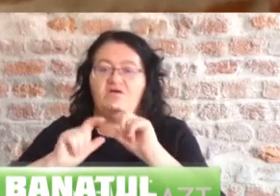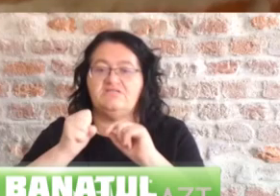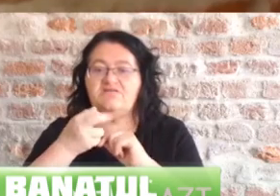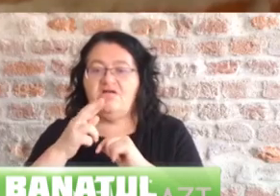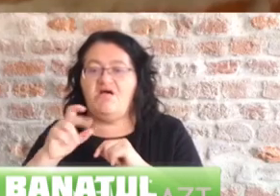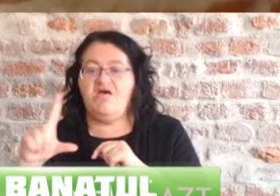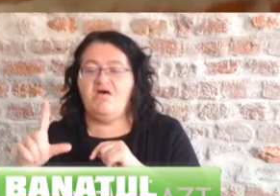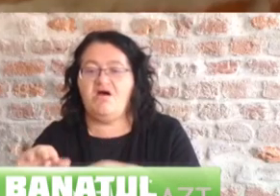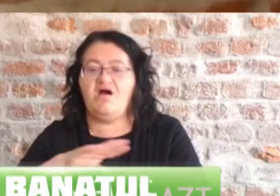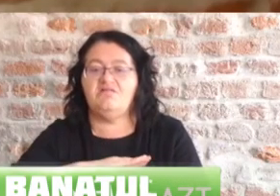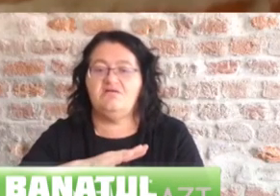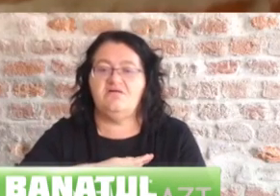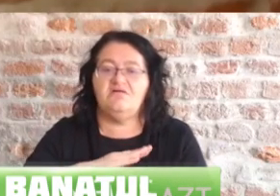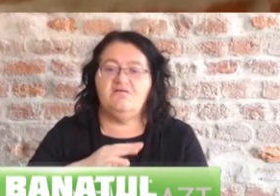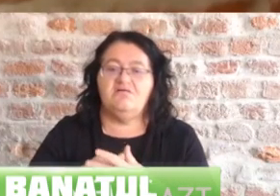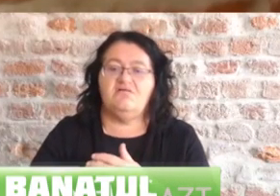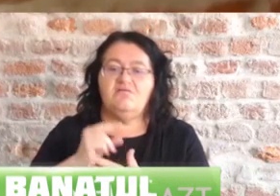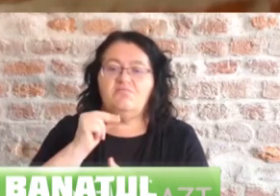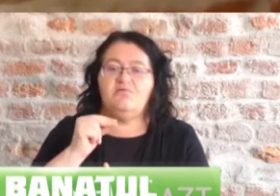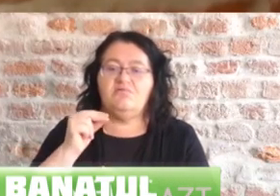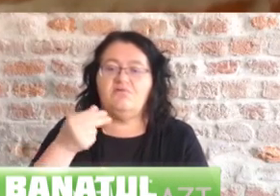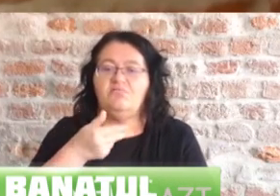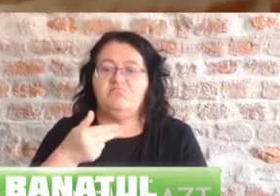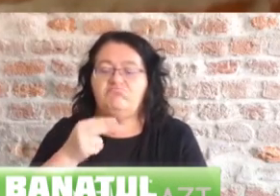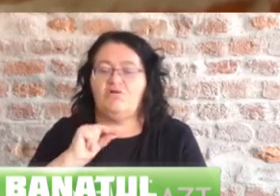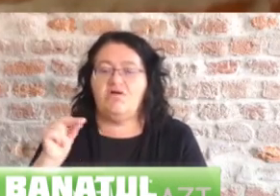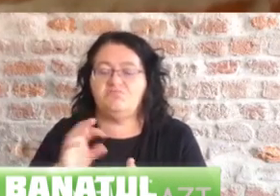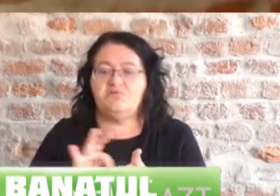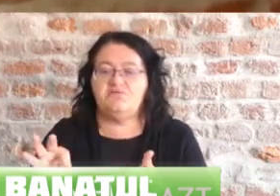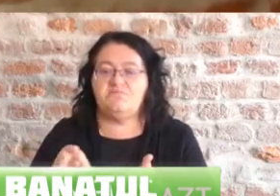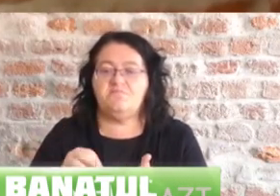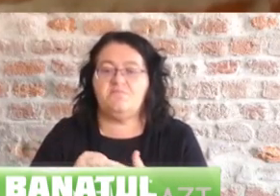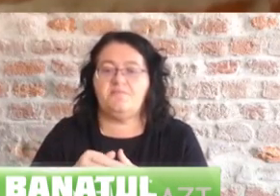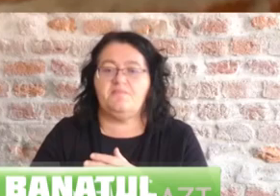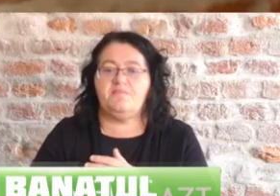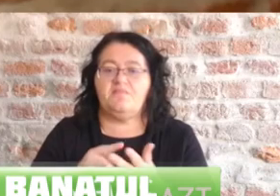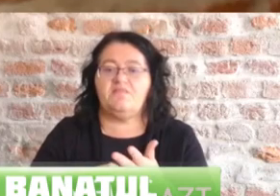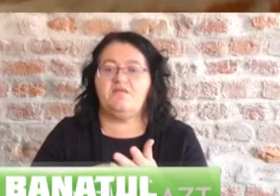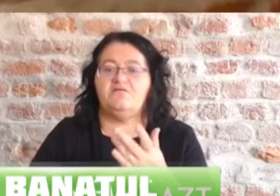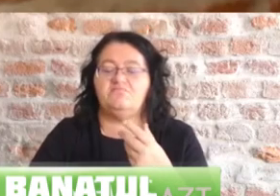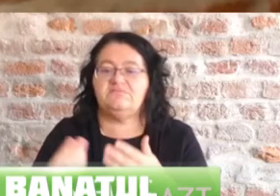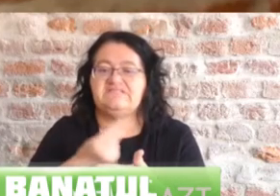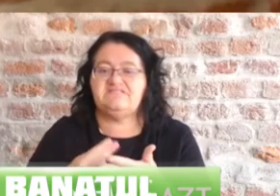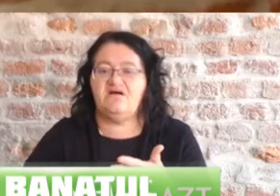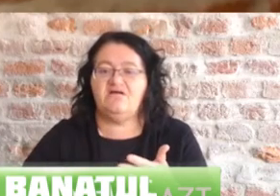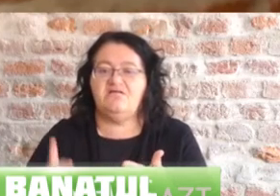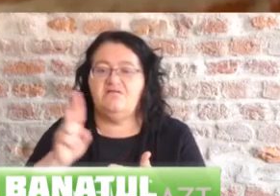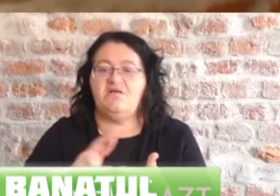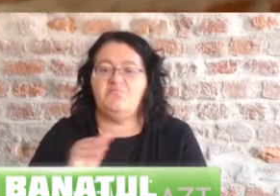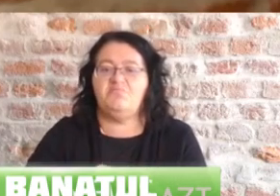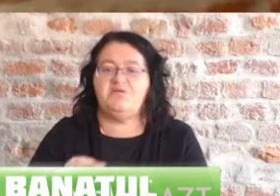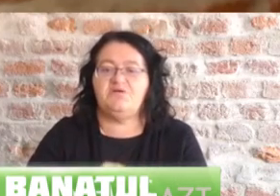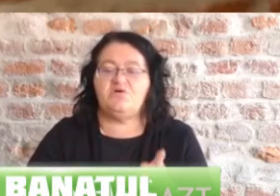SRL, Atelier Vrac, Wolfhauf Production, Amais Inclusive Design, Repere Birou